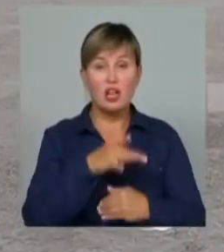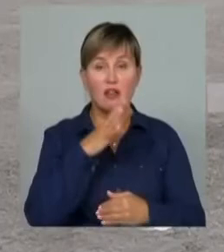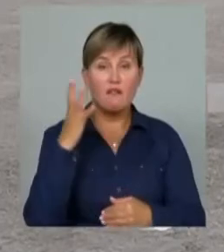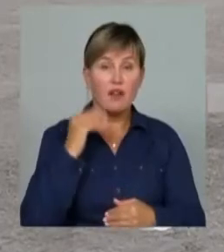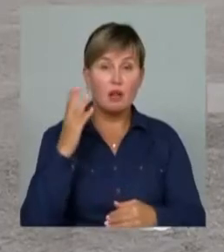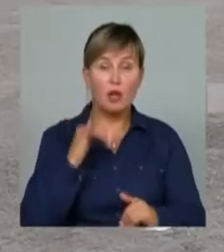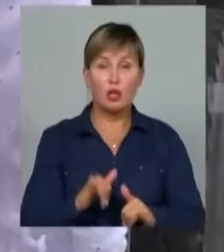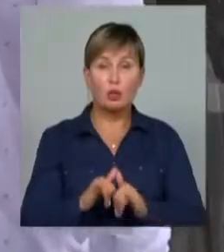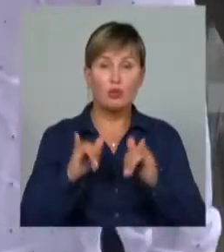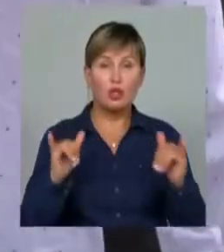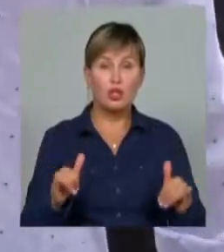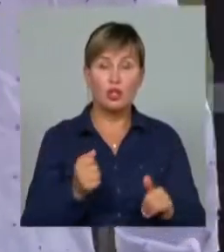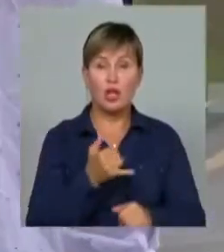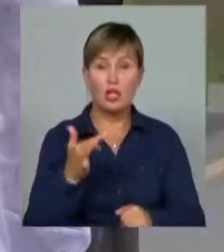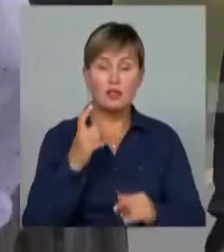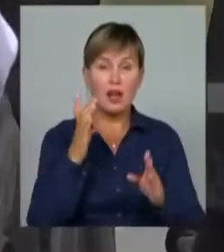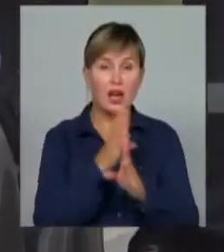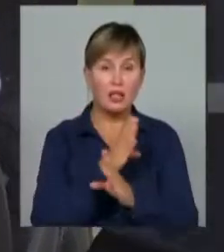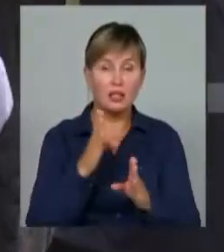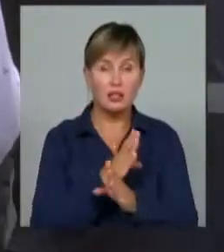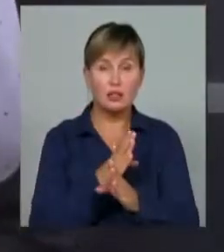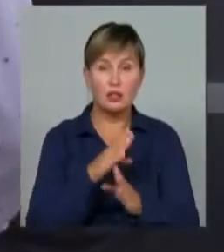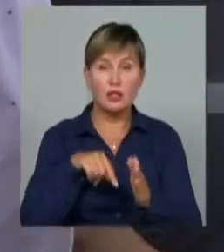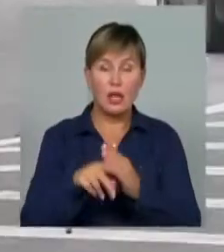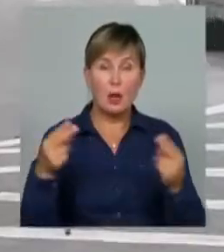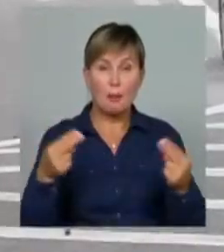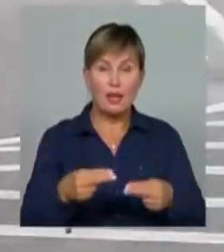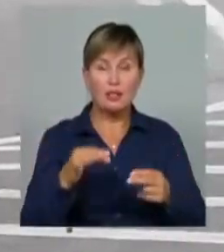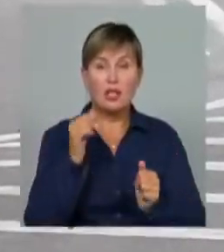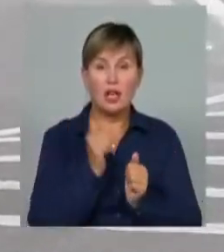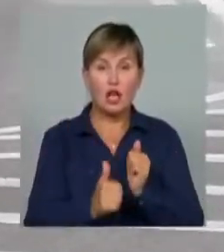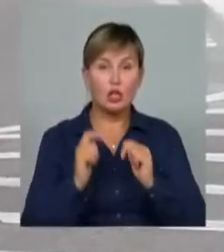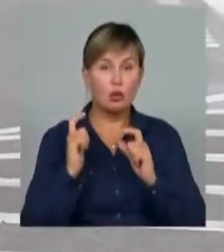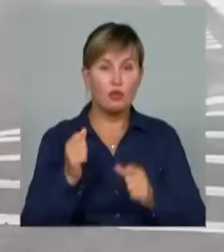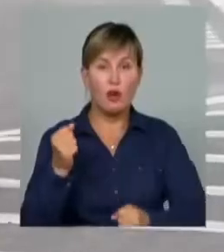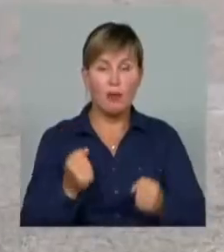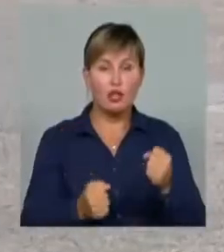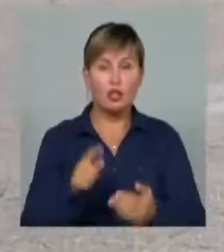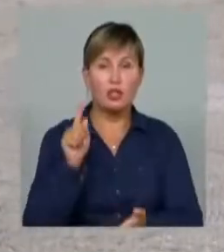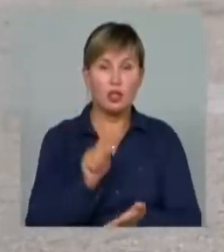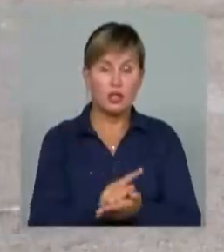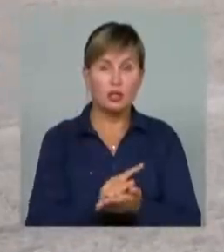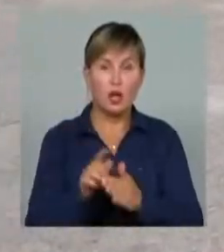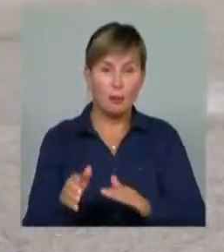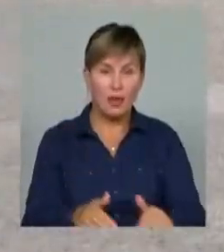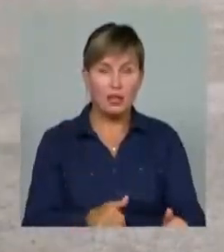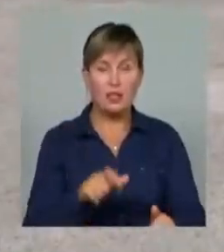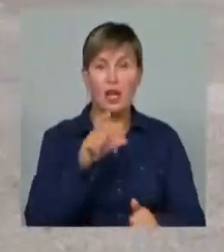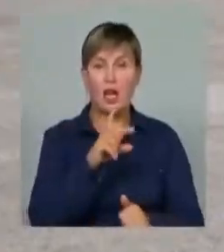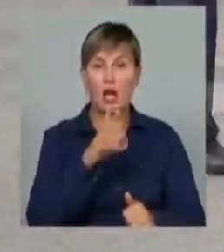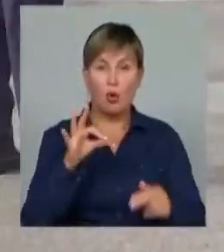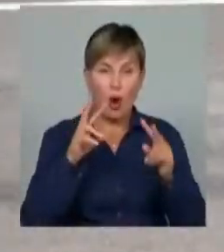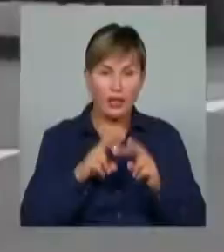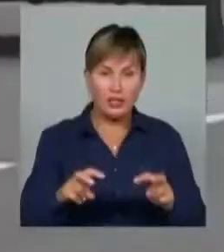Алматы увеличится количество экологических постов на дорогах, и каждая грузовая машина должна будет пройти экоаттестацию.